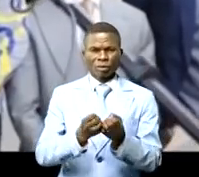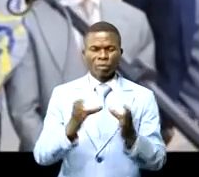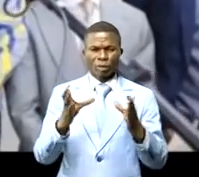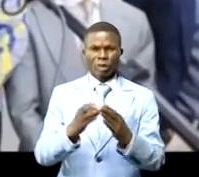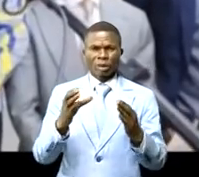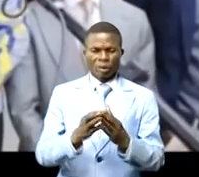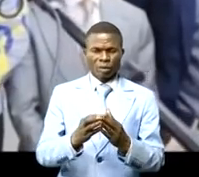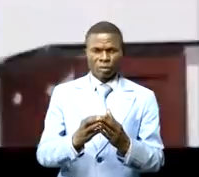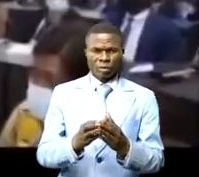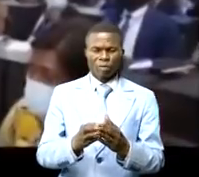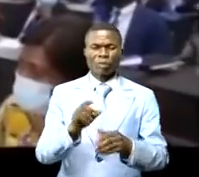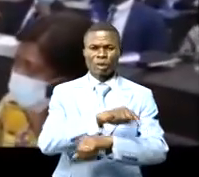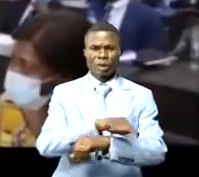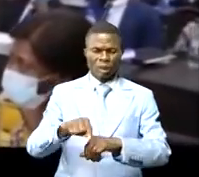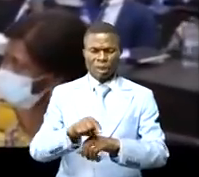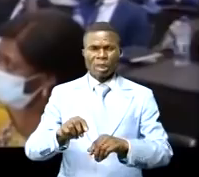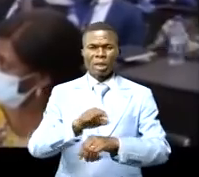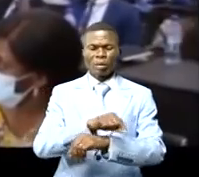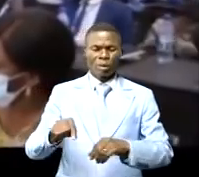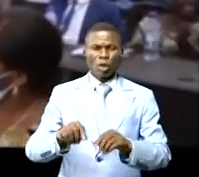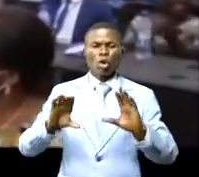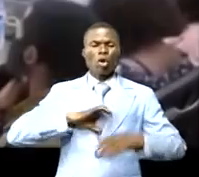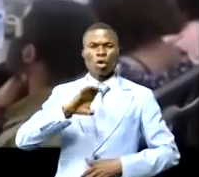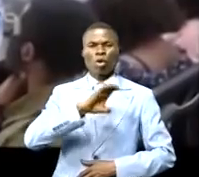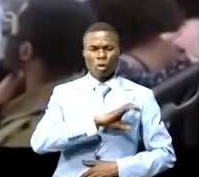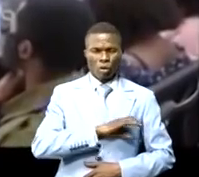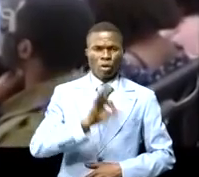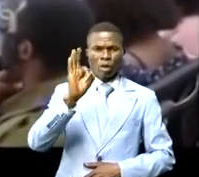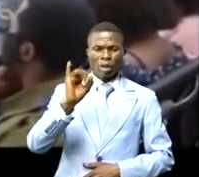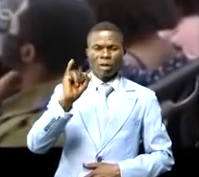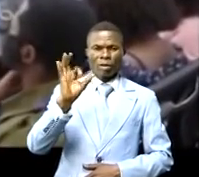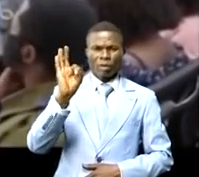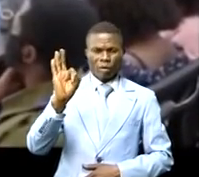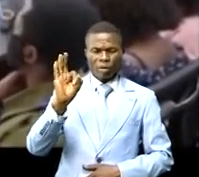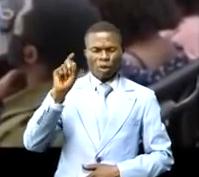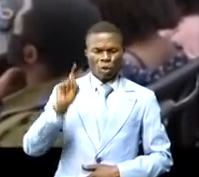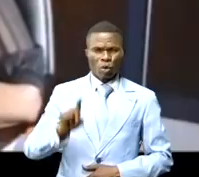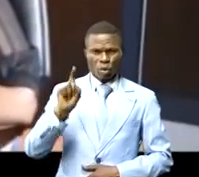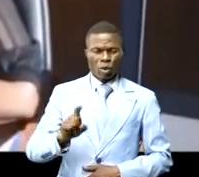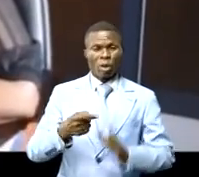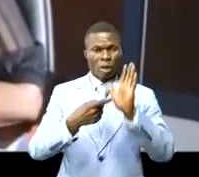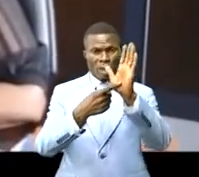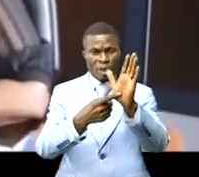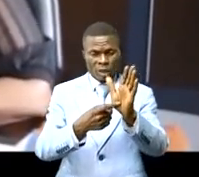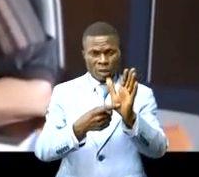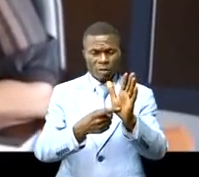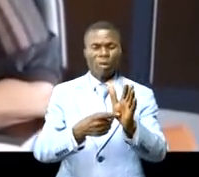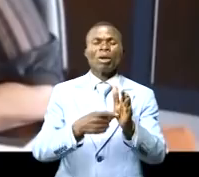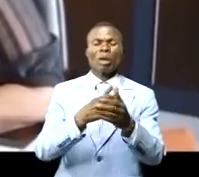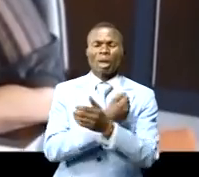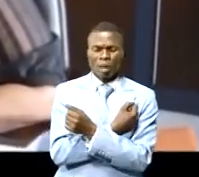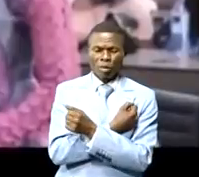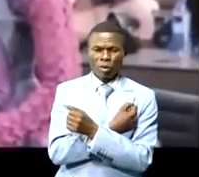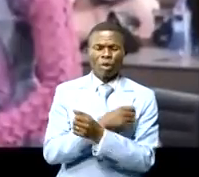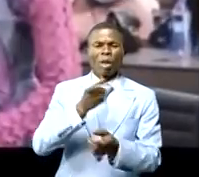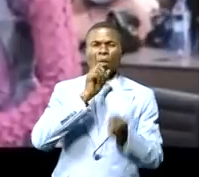que depuis l'installation officielle de ce comité par Fifi Masuka Saini, il était impérieux qu'il vienne présenter les civilités et échanger